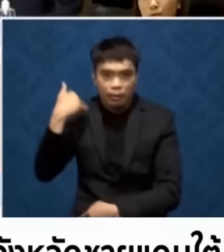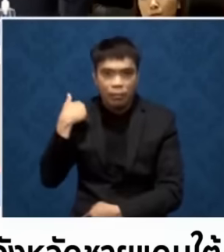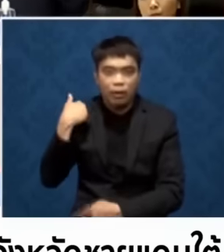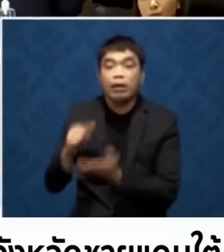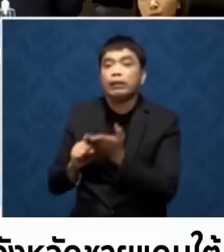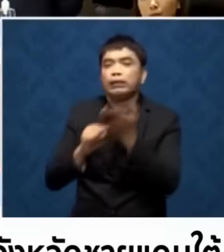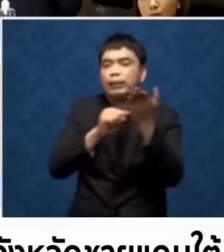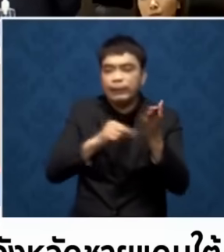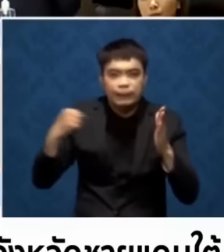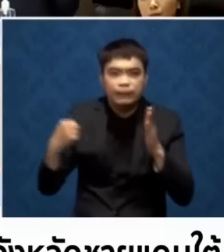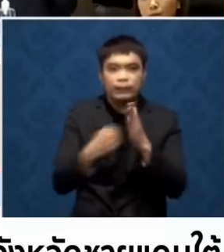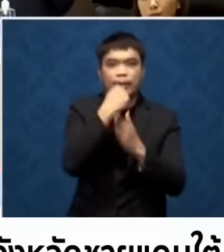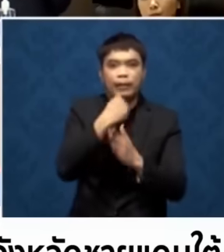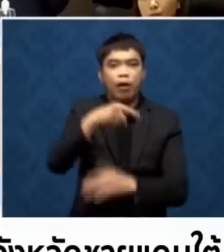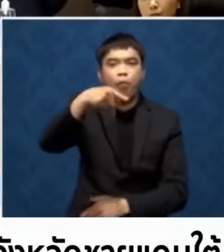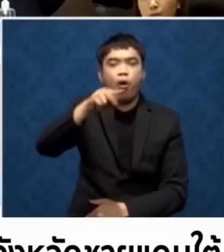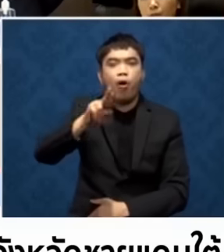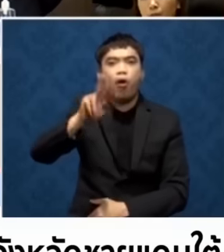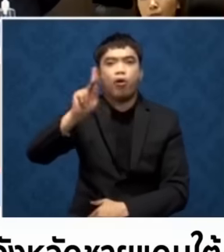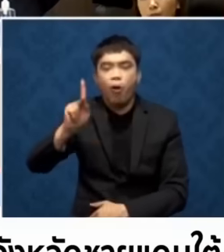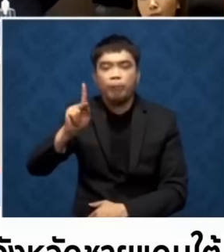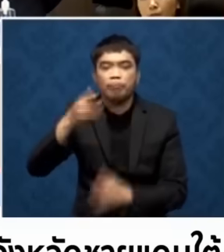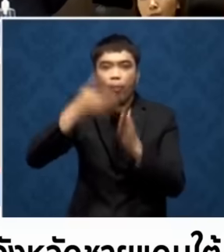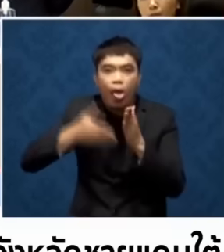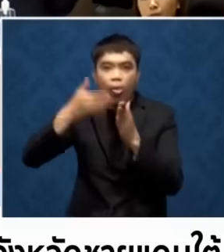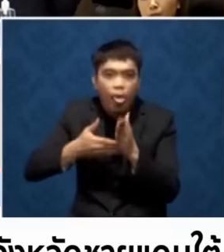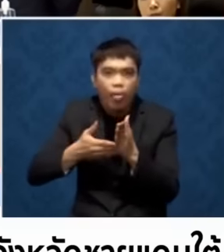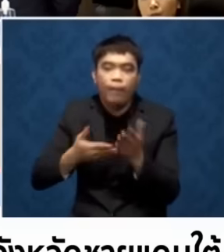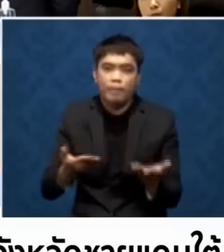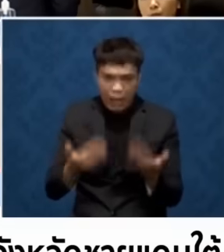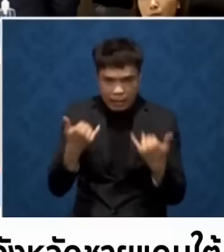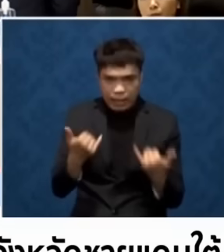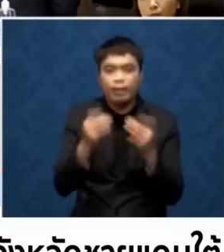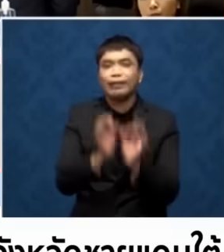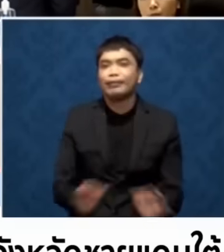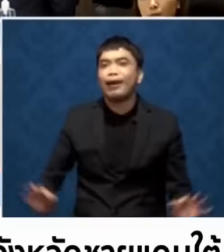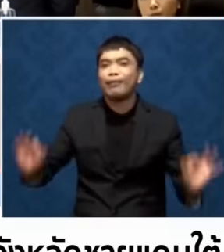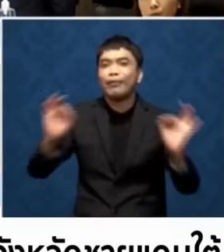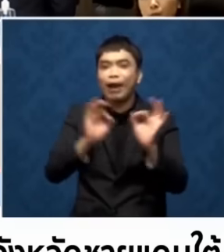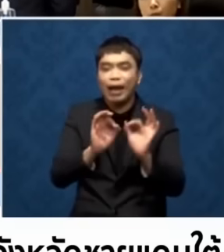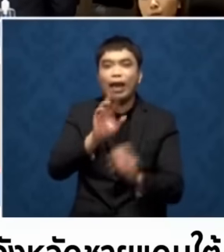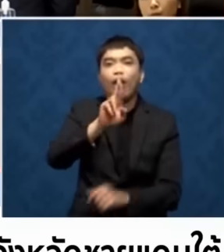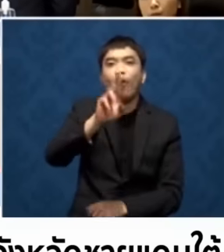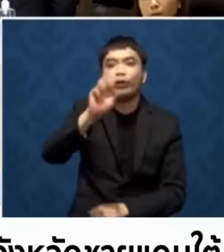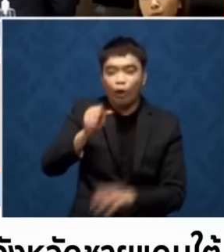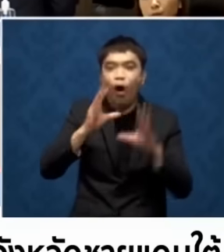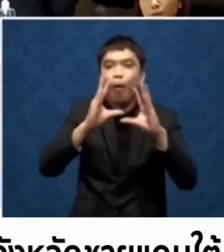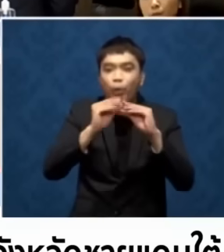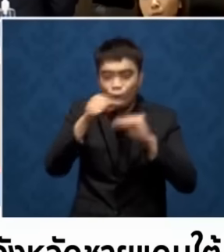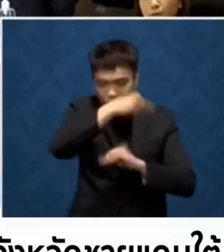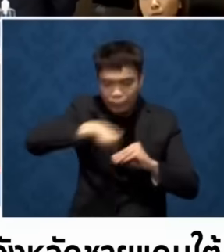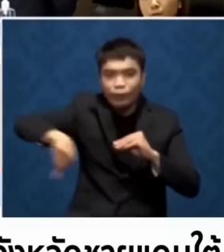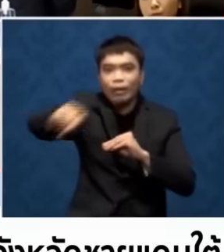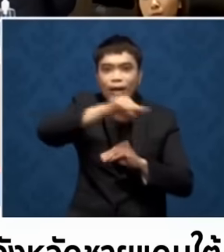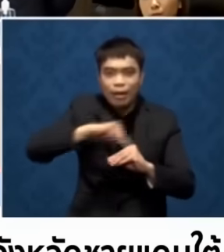ผ่านน่าเสียดายโดนพรก.ติดนี่ไงครับการทำงานในการใช้สภาแห่งนี้ในการสร้างความสบายใจความ